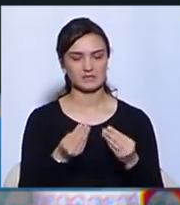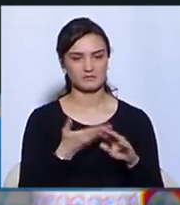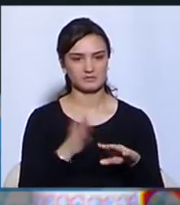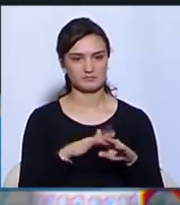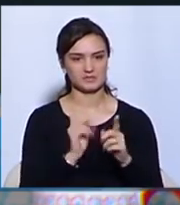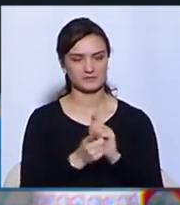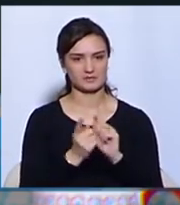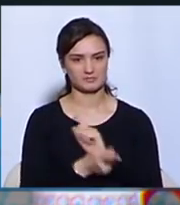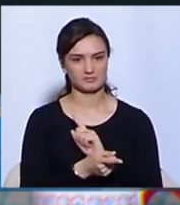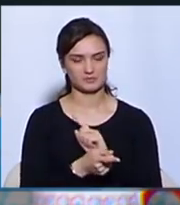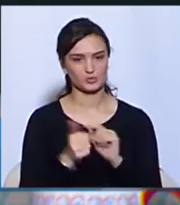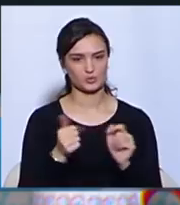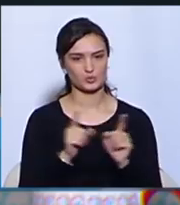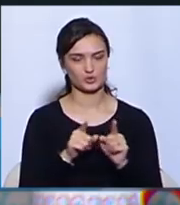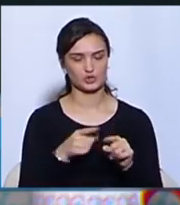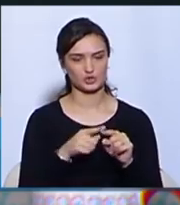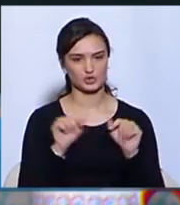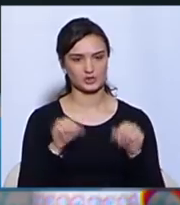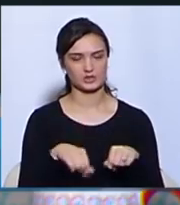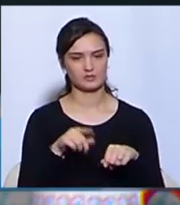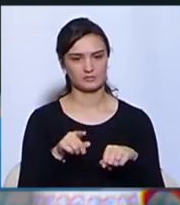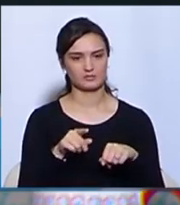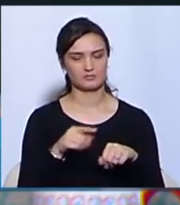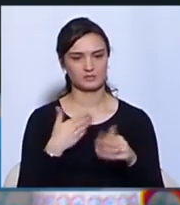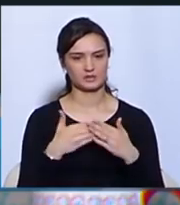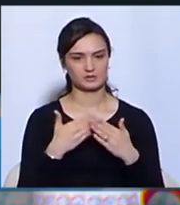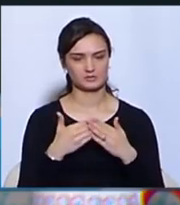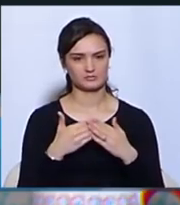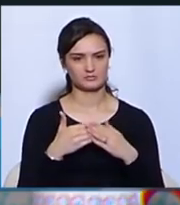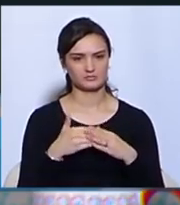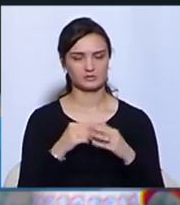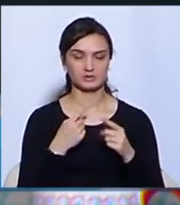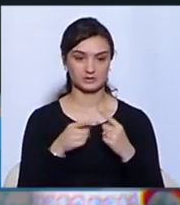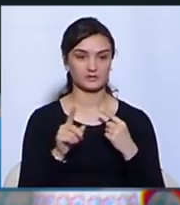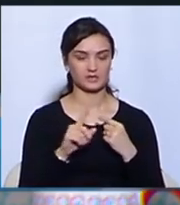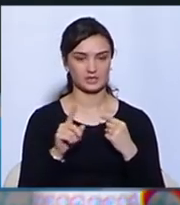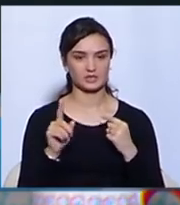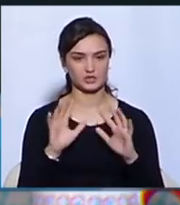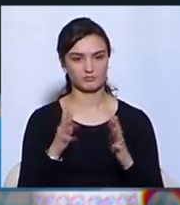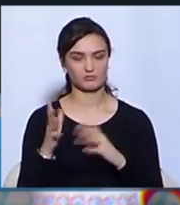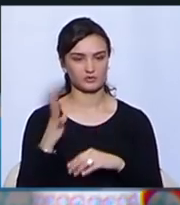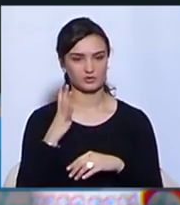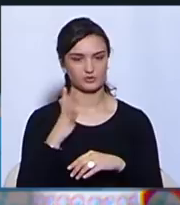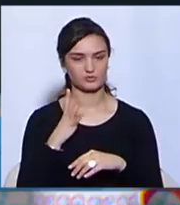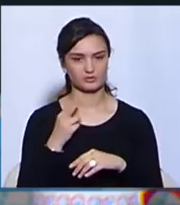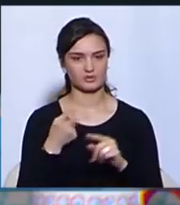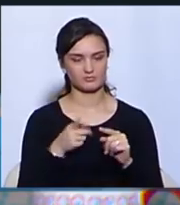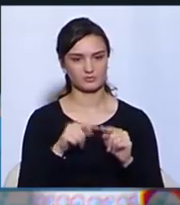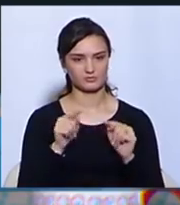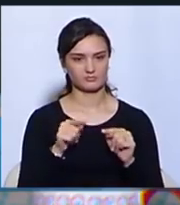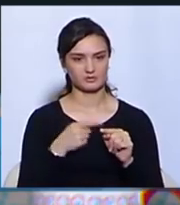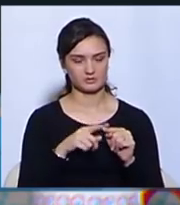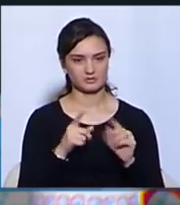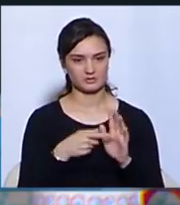მძიმე ცვლილებებს, როგორც ეს შეიძლება ვთქვათ სხვა ინიციაციის შემთხვევაში იყოს. ასე რომ